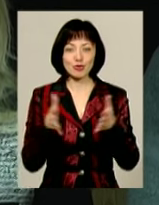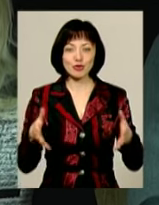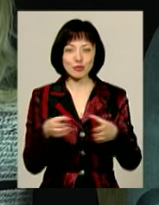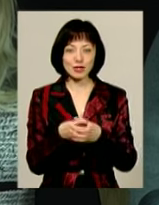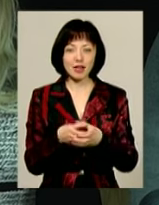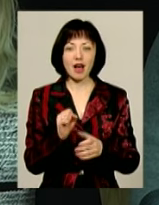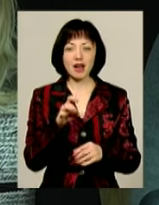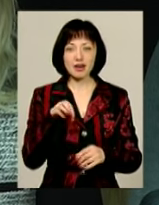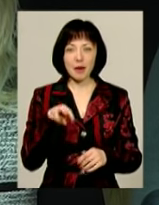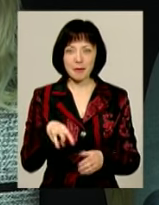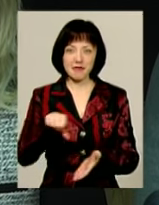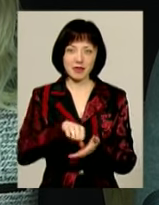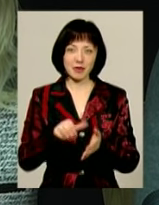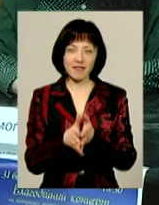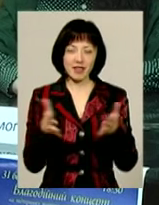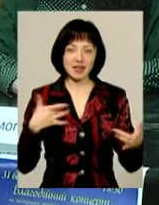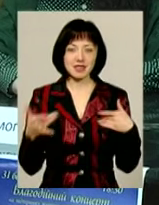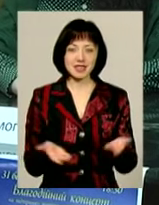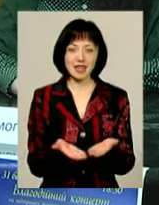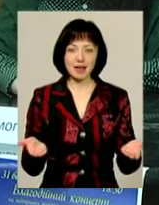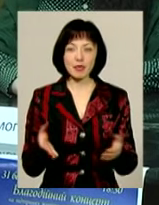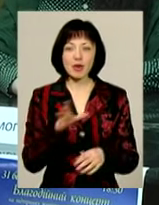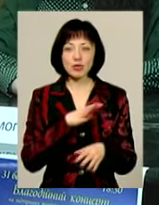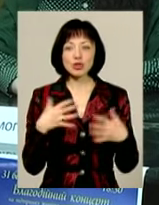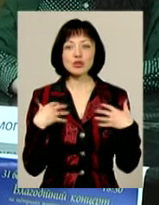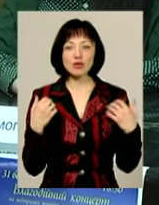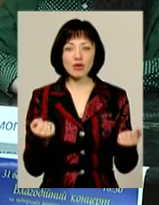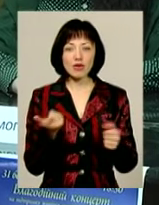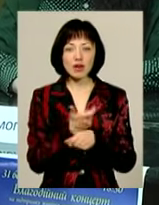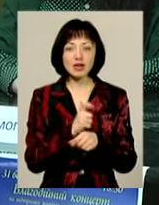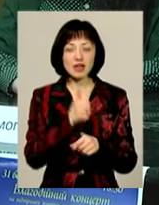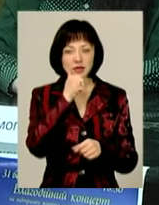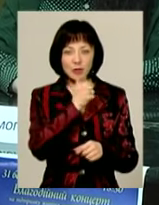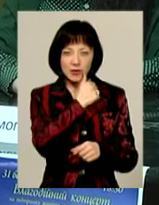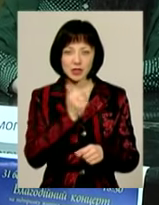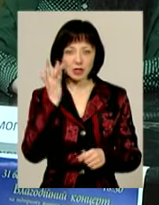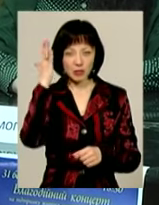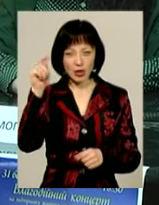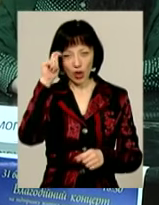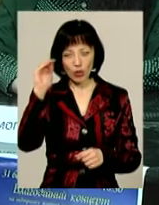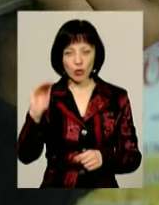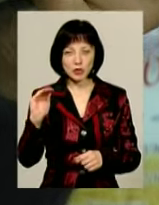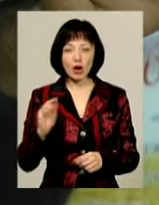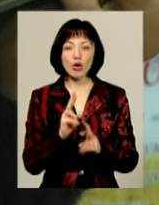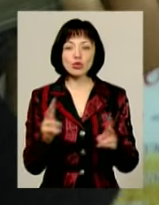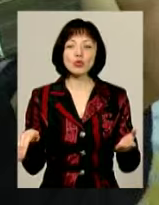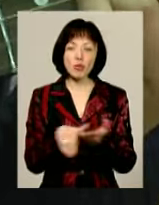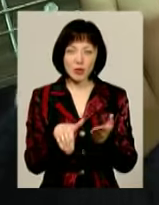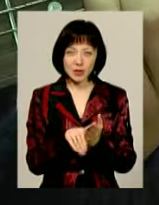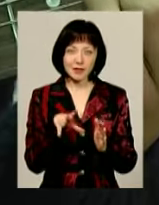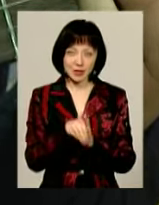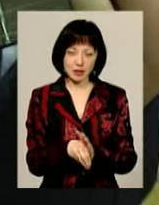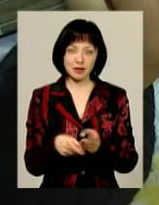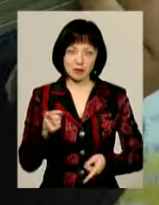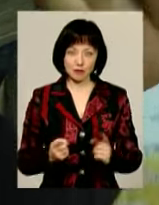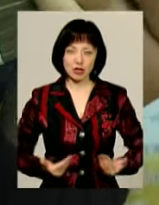якраз і Артем зможе виступити на великій сцені. Бути здоровим – найзаповітніша мрія Артема. Усіх, хто хоче допомогти втілити її в